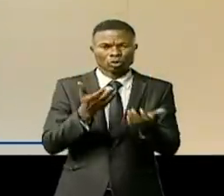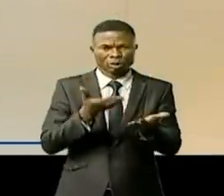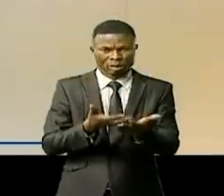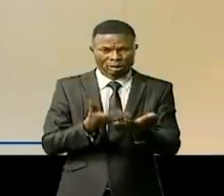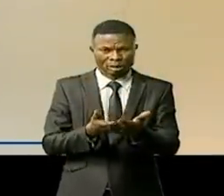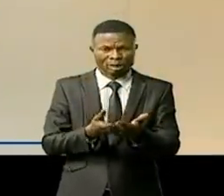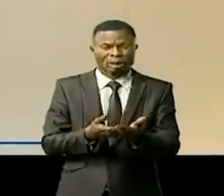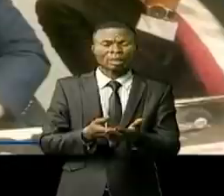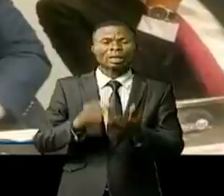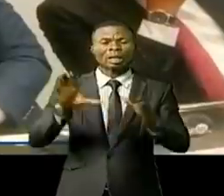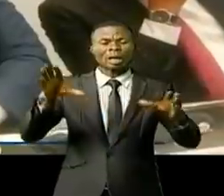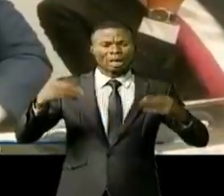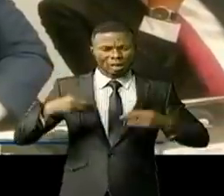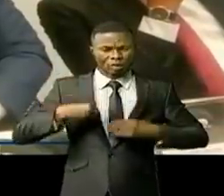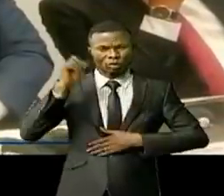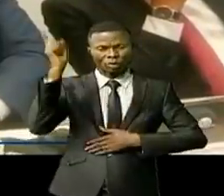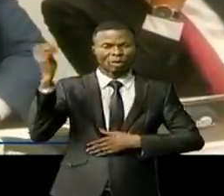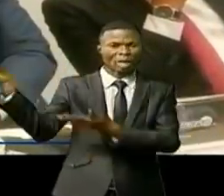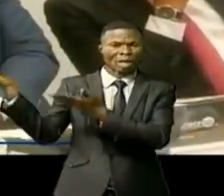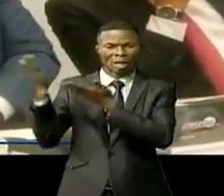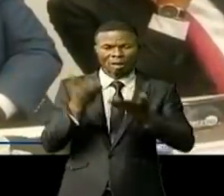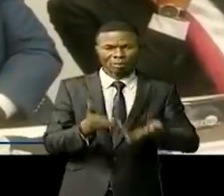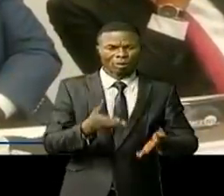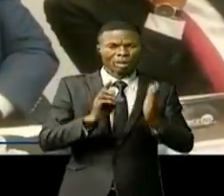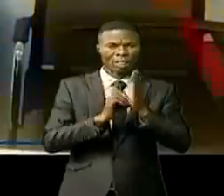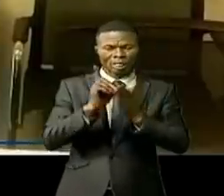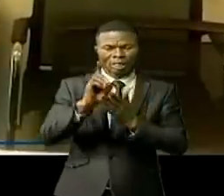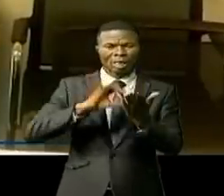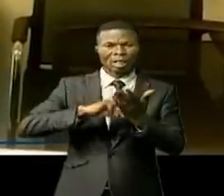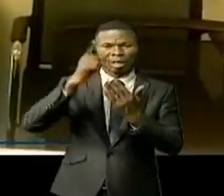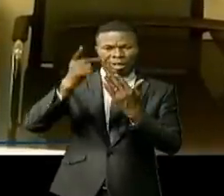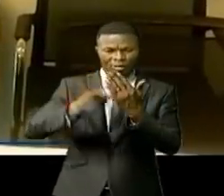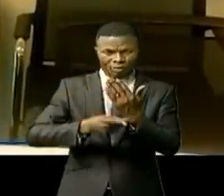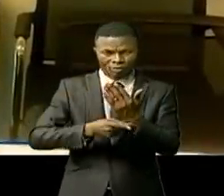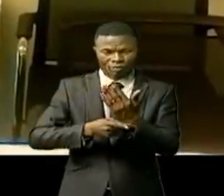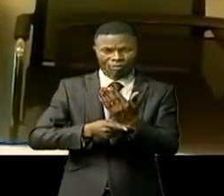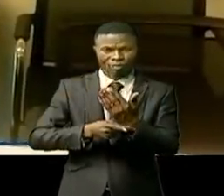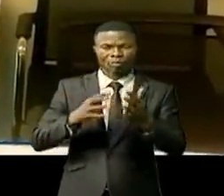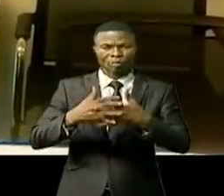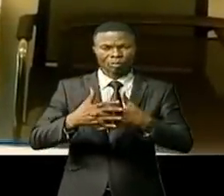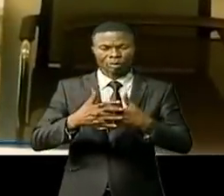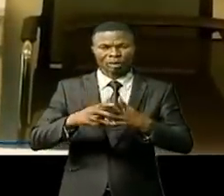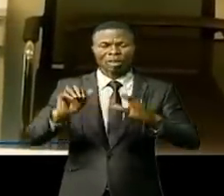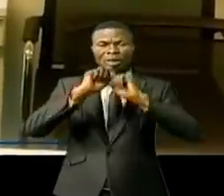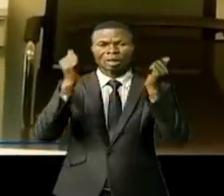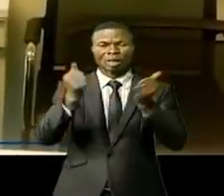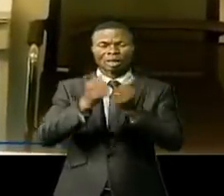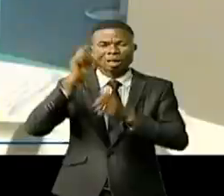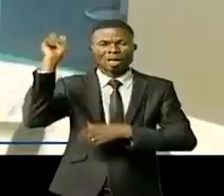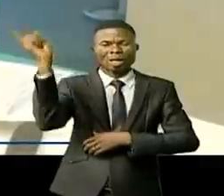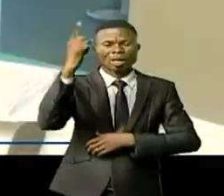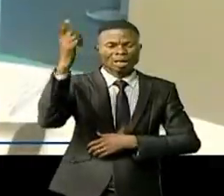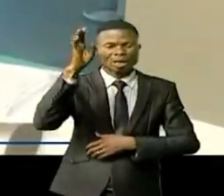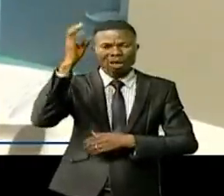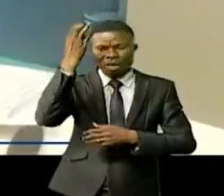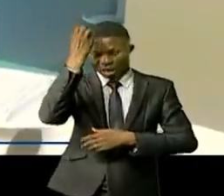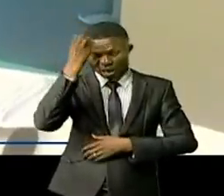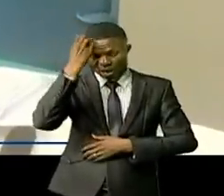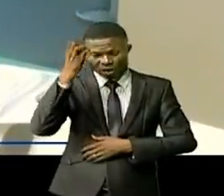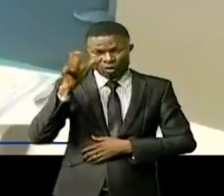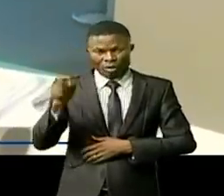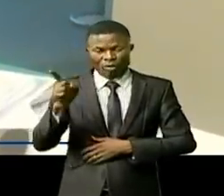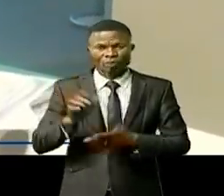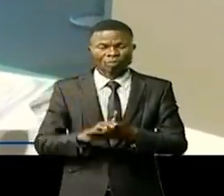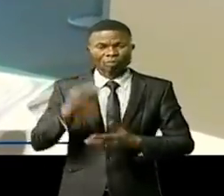la conception des satellites et développement des programmes, un partenaire de l'Agence spatiale européenne. Pour José Mpandakabangou,